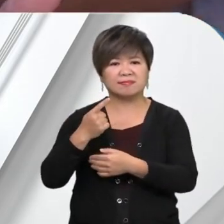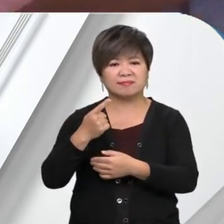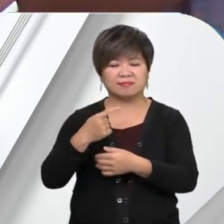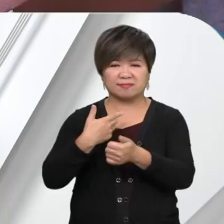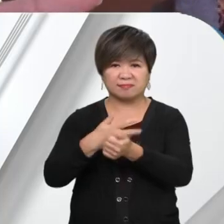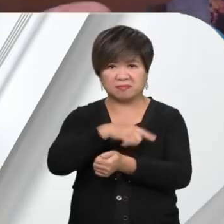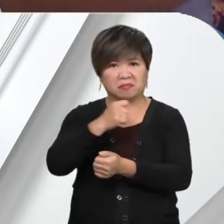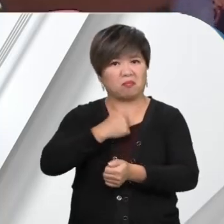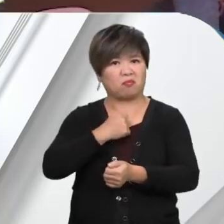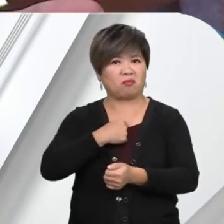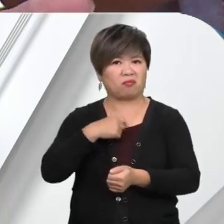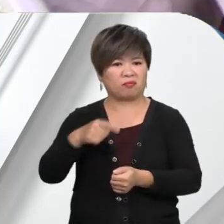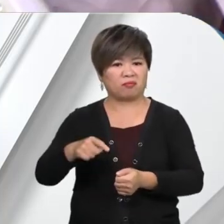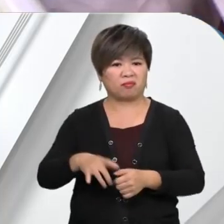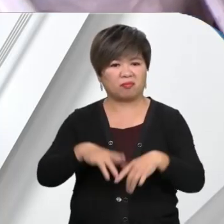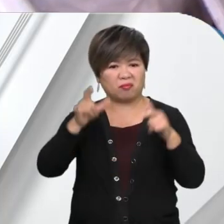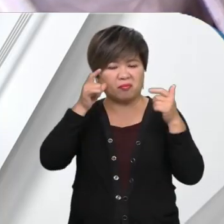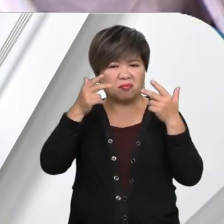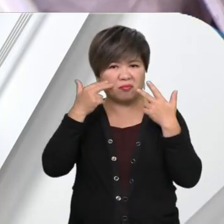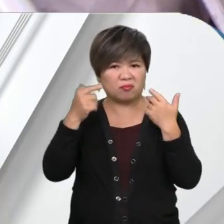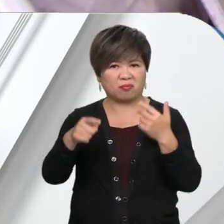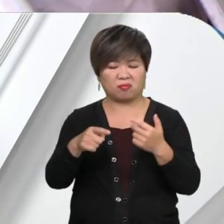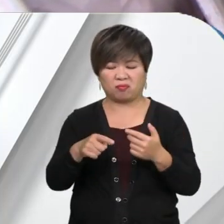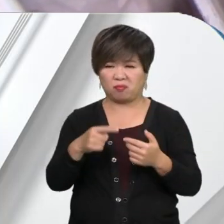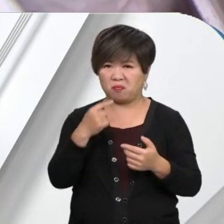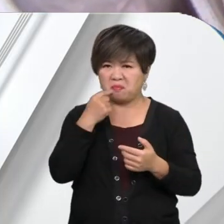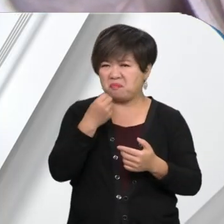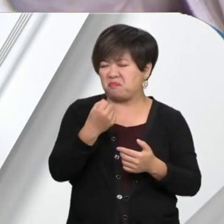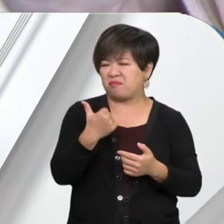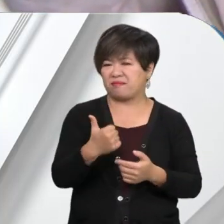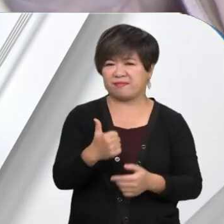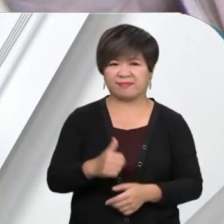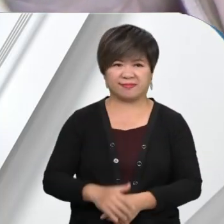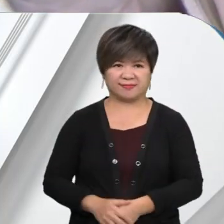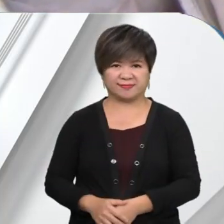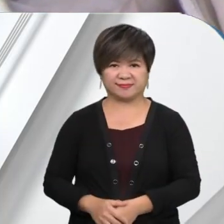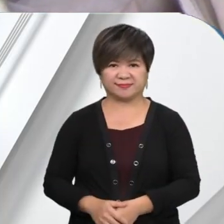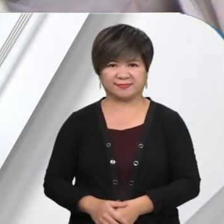外界重新认识，供养好食的陆业米。黑新闻陈启明，台东报道。